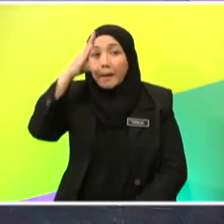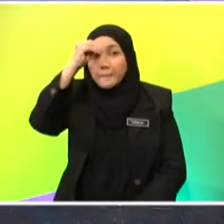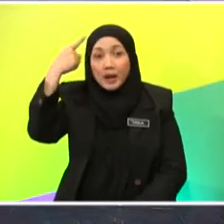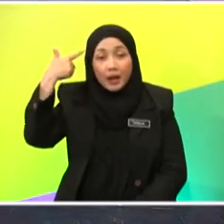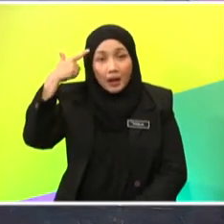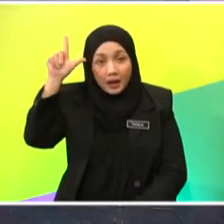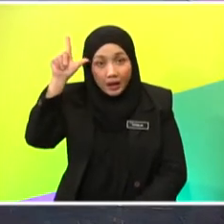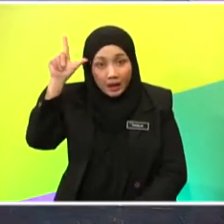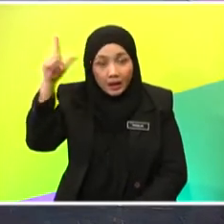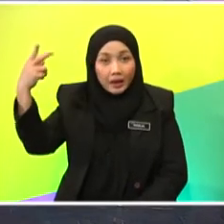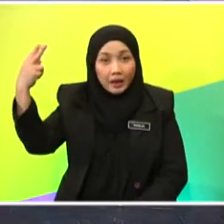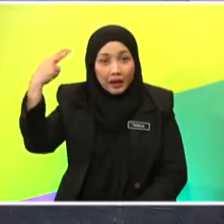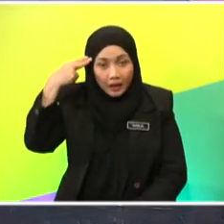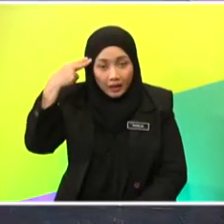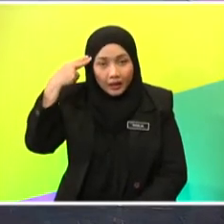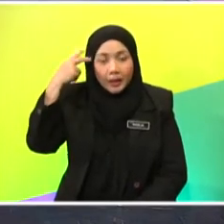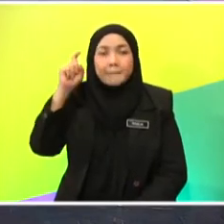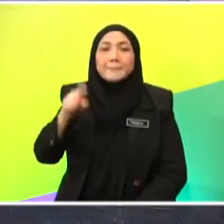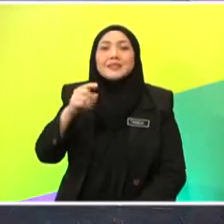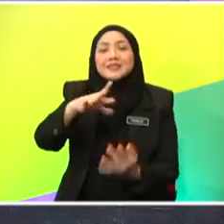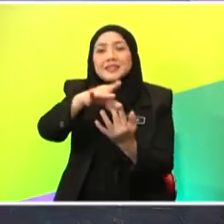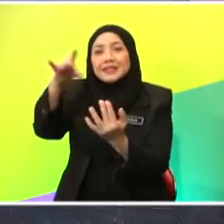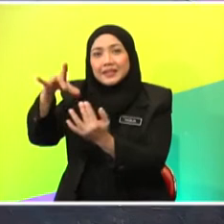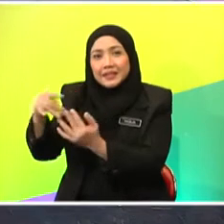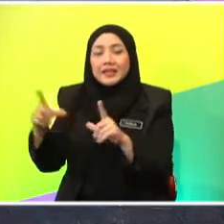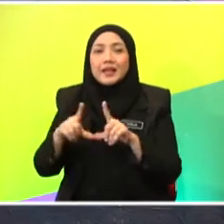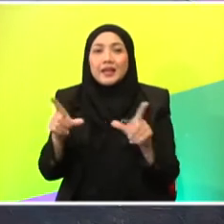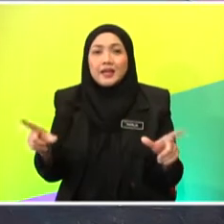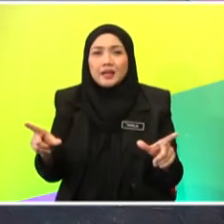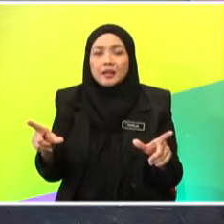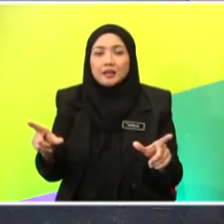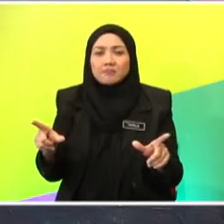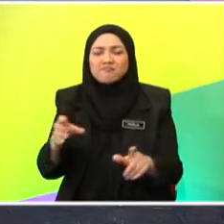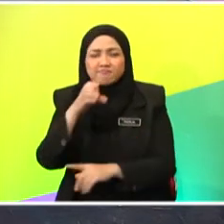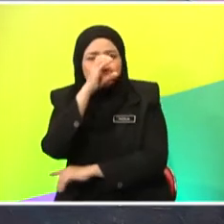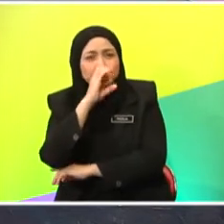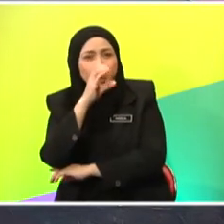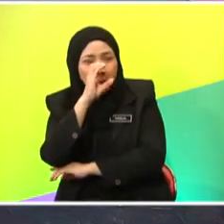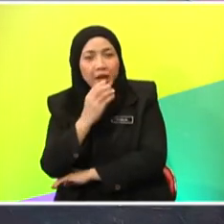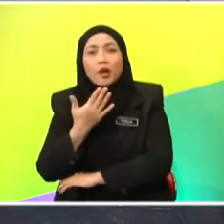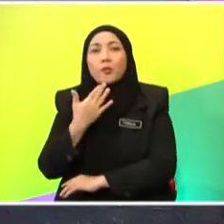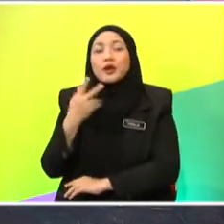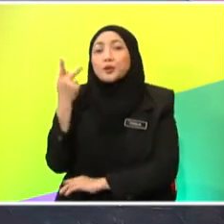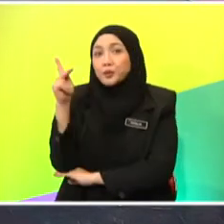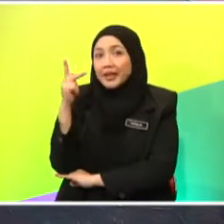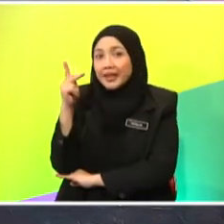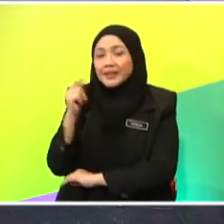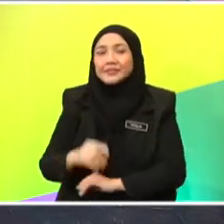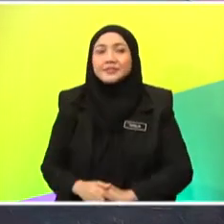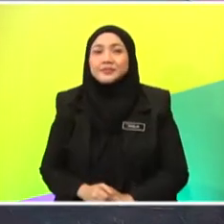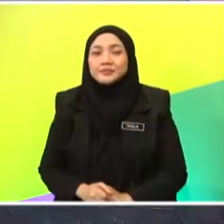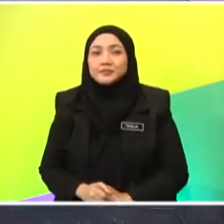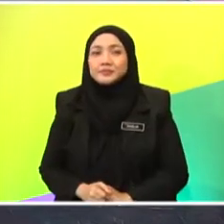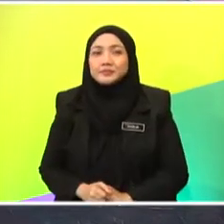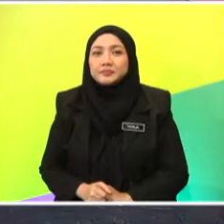hiasan dipilihnya lain eh oke macam comel pula yang warna kuning nih oke coba-coba akhirnya enggak